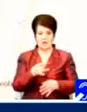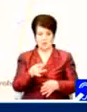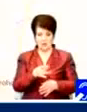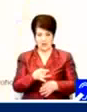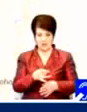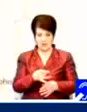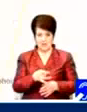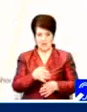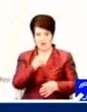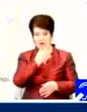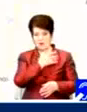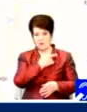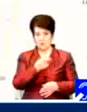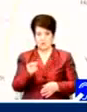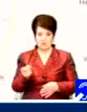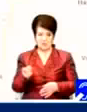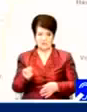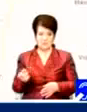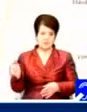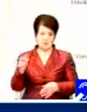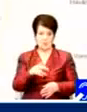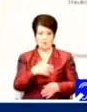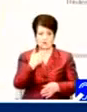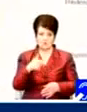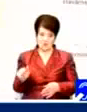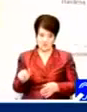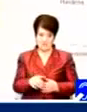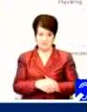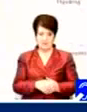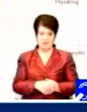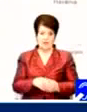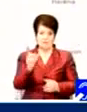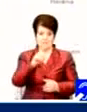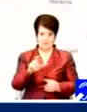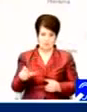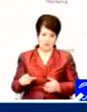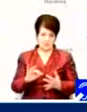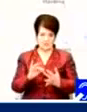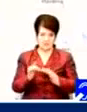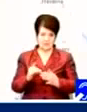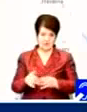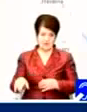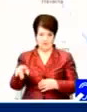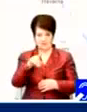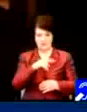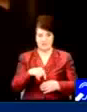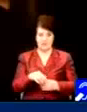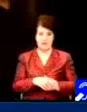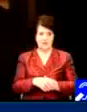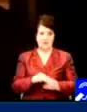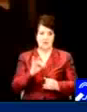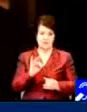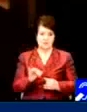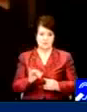Cu timpul, către Hliboca s-au pornit și alte grupuri de locuitori din satele de pe Valea Siretului